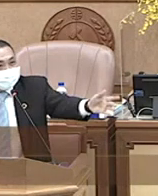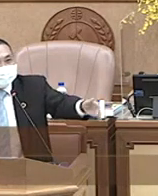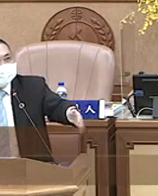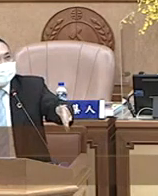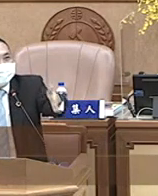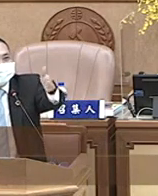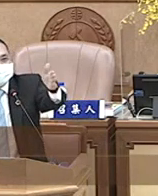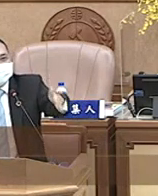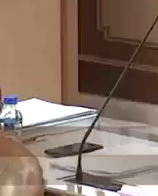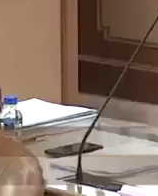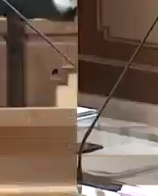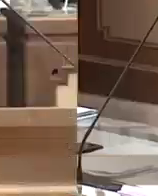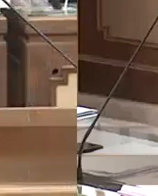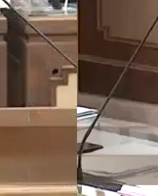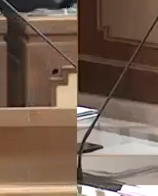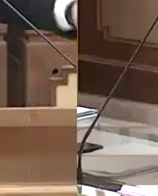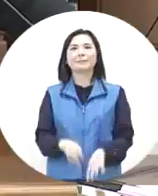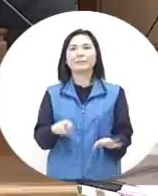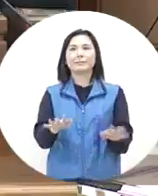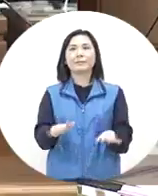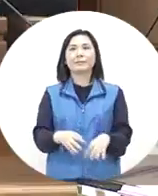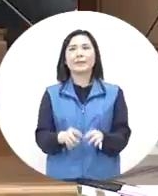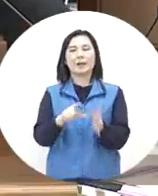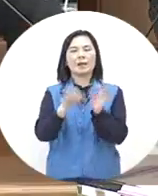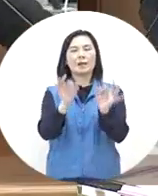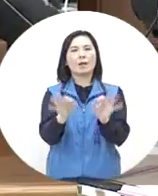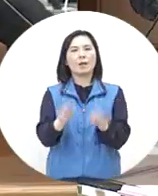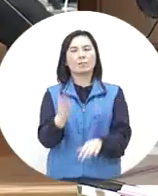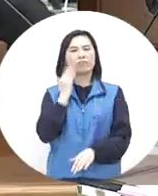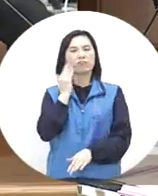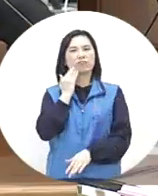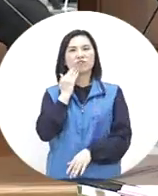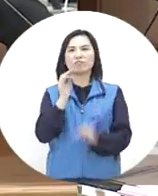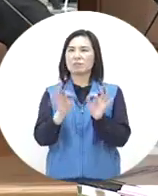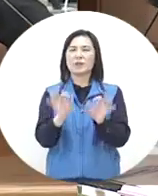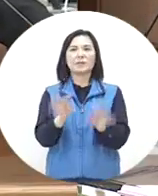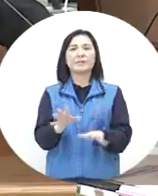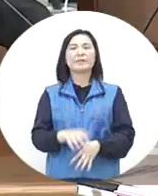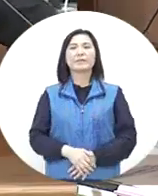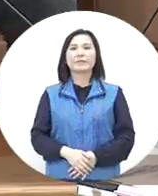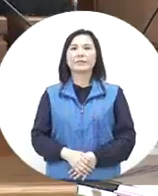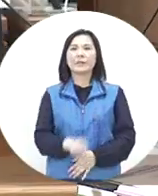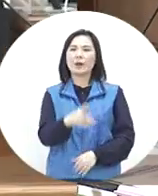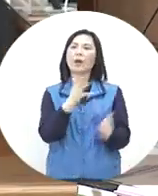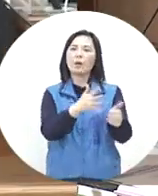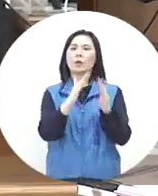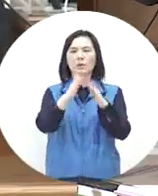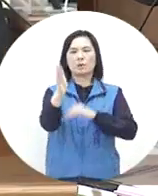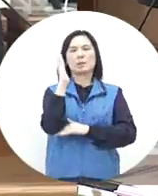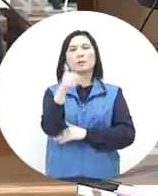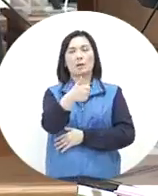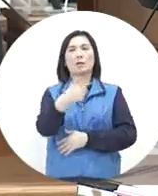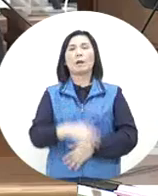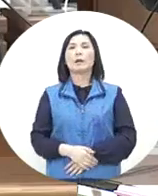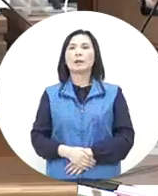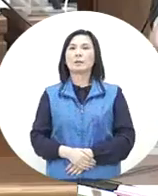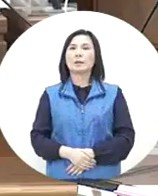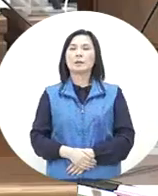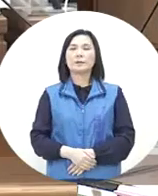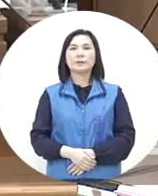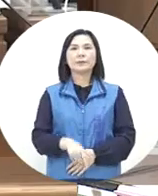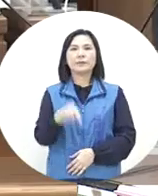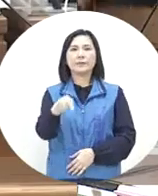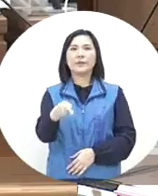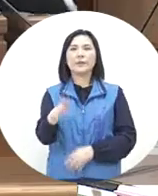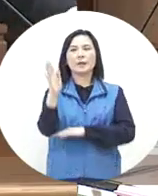就要早一点市政啊， 很多人都 耽误了时间了嘛，很可惜，很可惜啦，好好的问市政啊，不要老是问那些吼政治议题